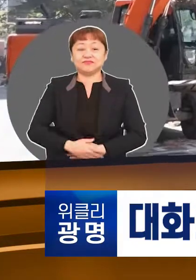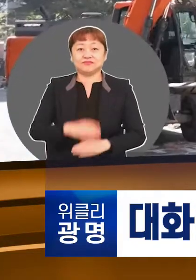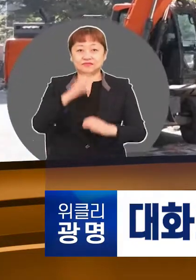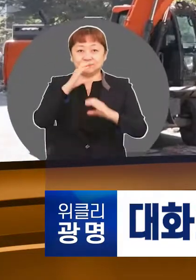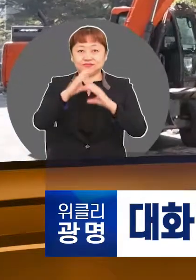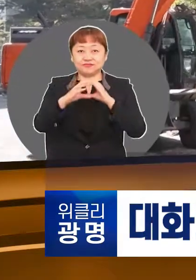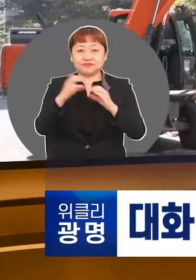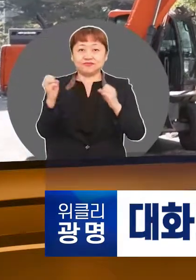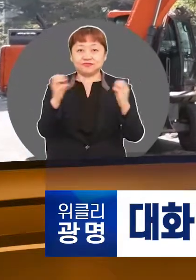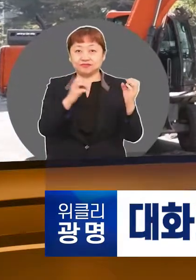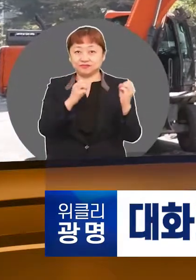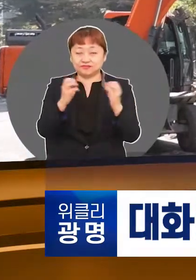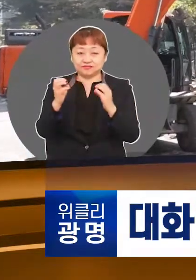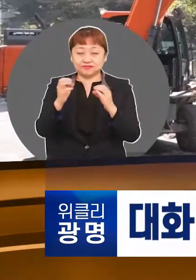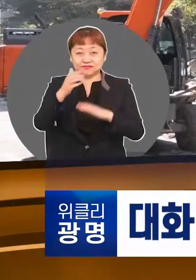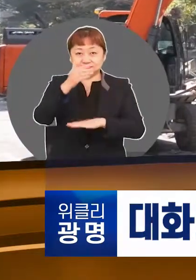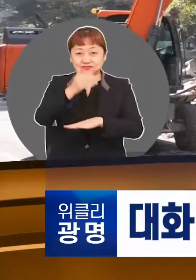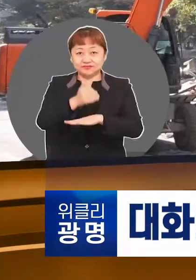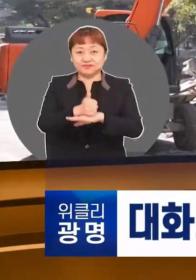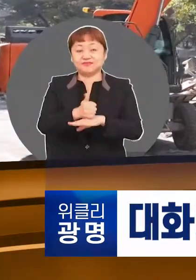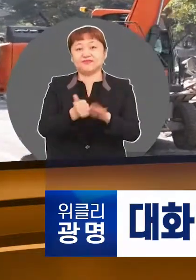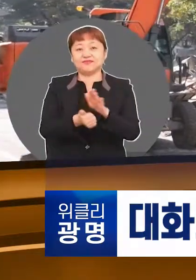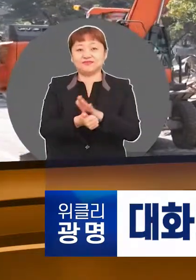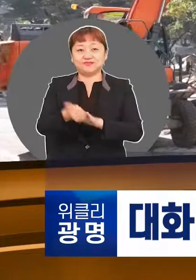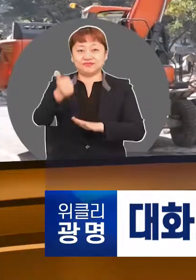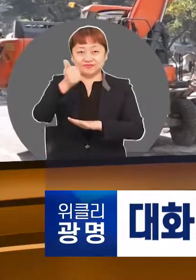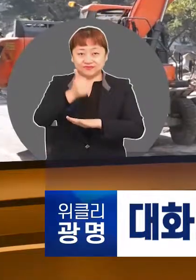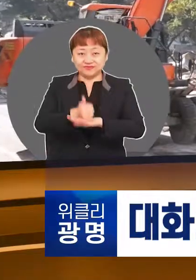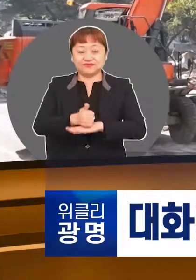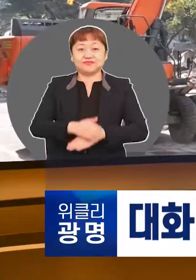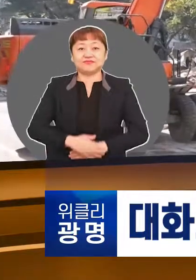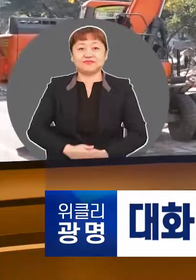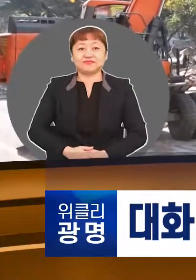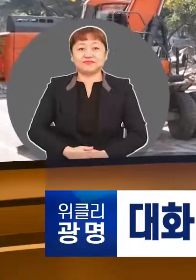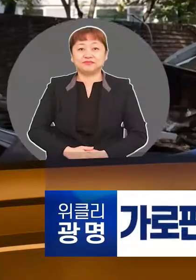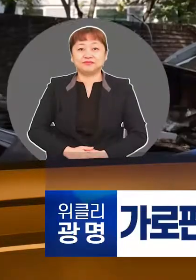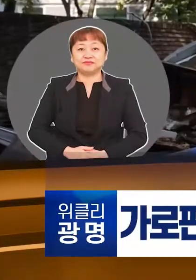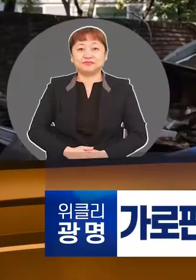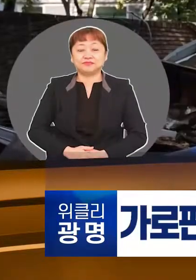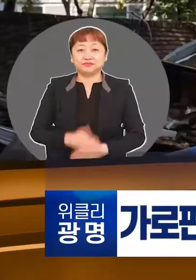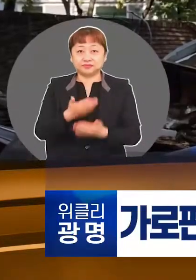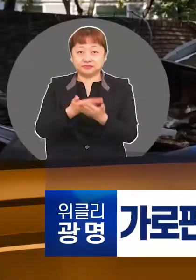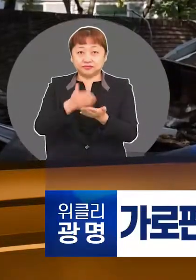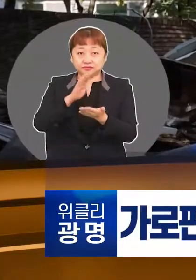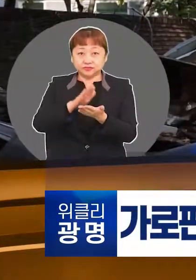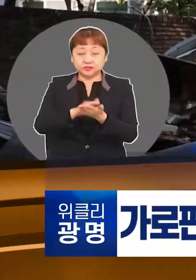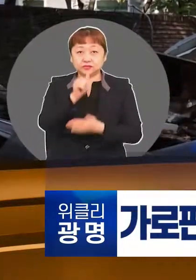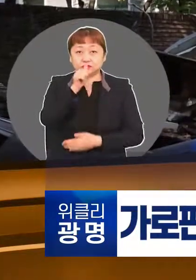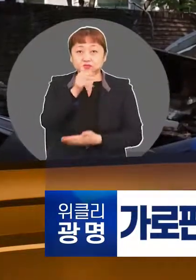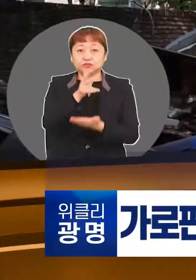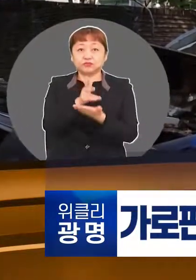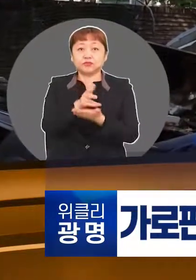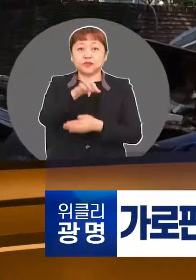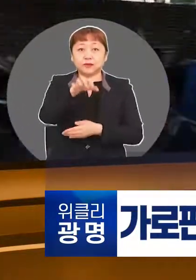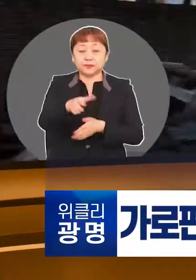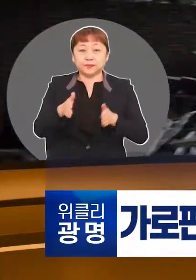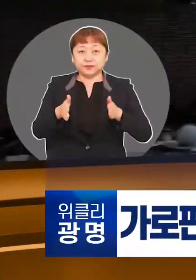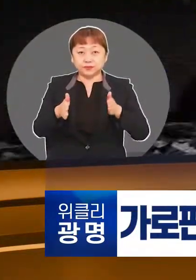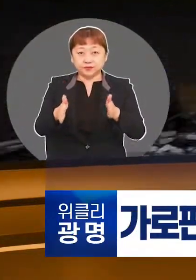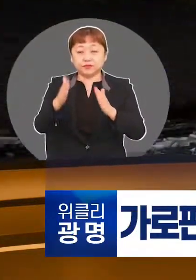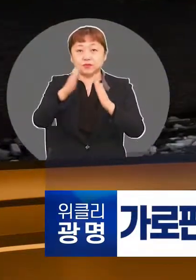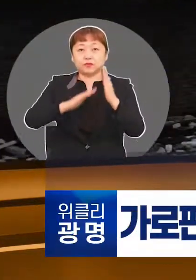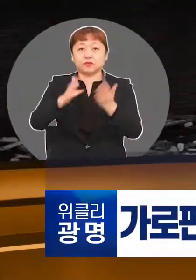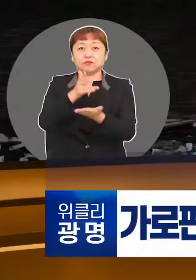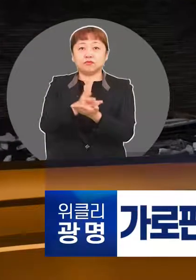소통과 대화를 통해 끌어 낸 값진 성과라고 볼 수 있겠습니다 치는 정비된 철골조 차장 앞 도로를